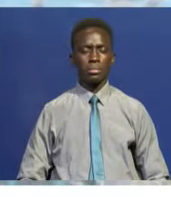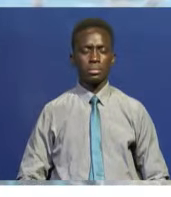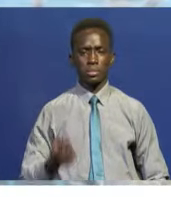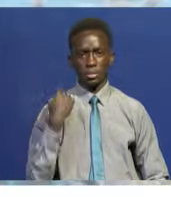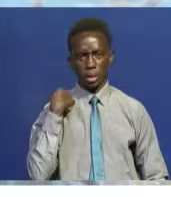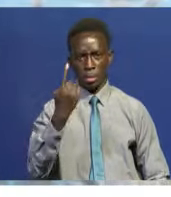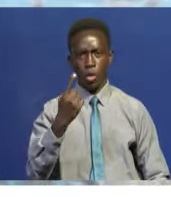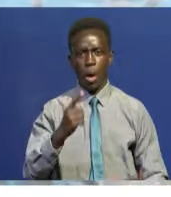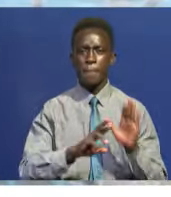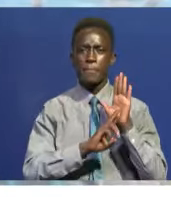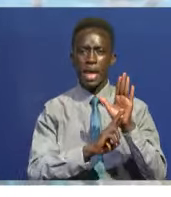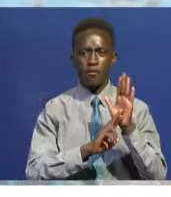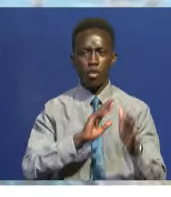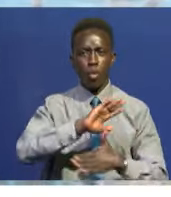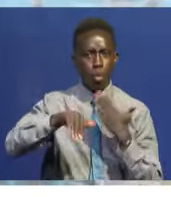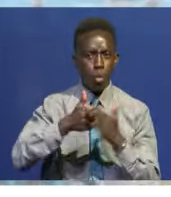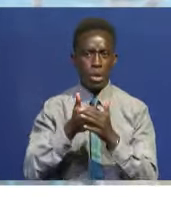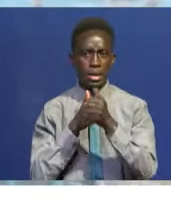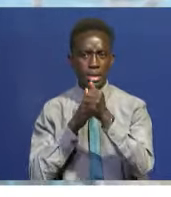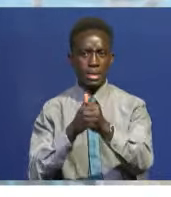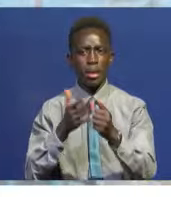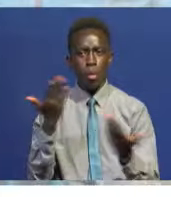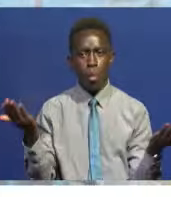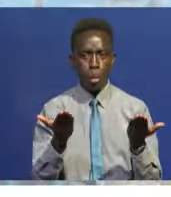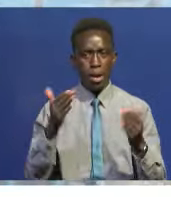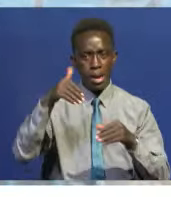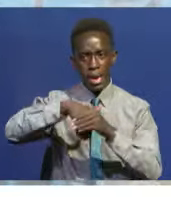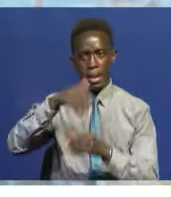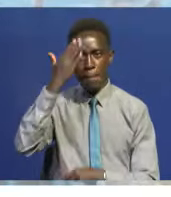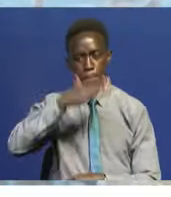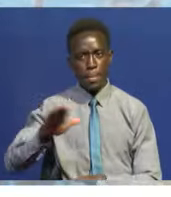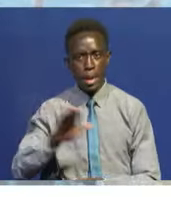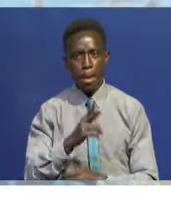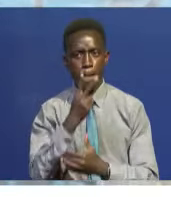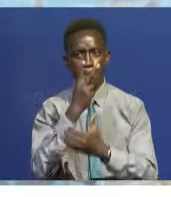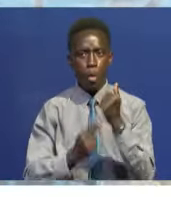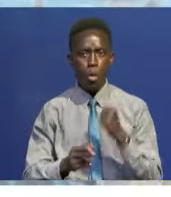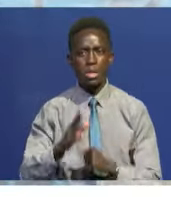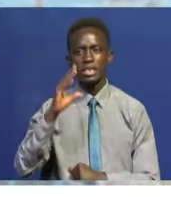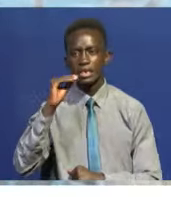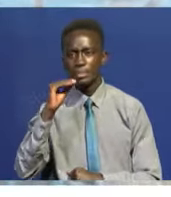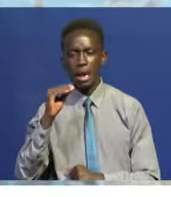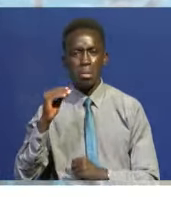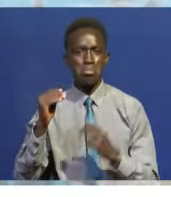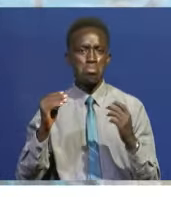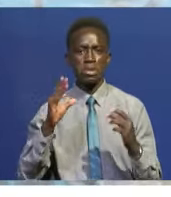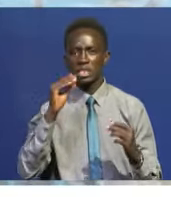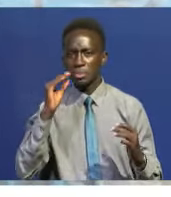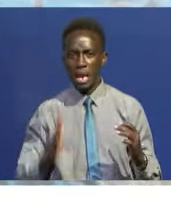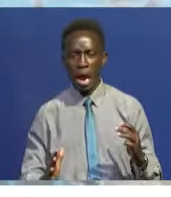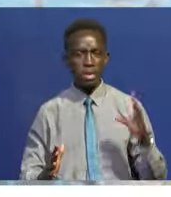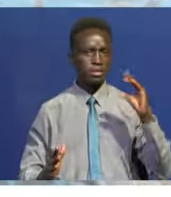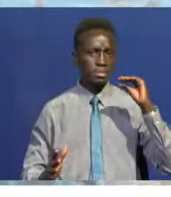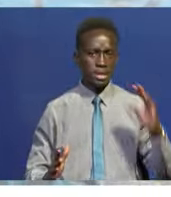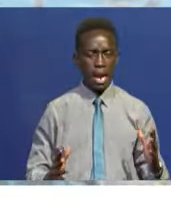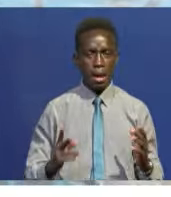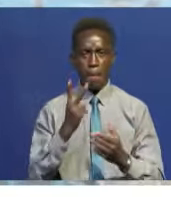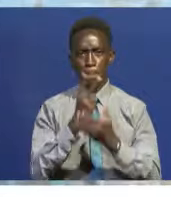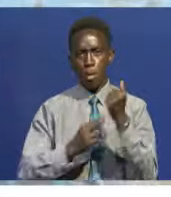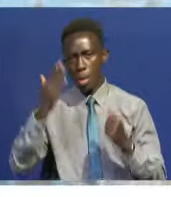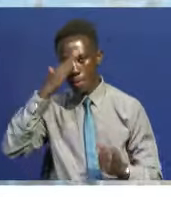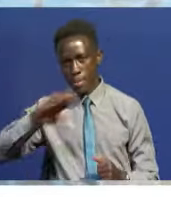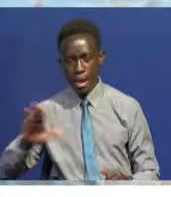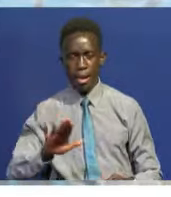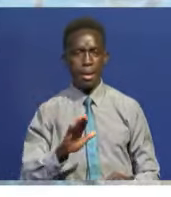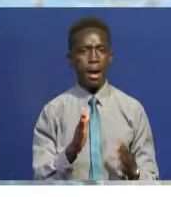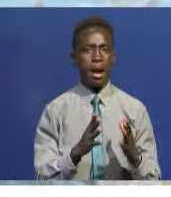of all the leadership of parliament, both speakers wa both houses na uongozi ambao wengine hawako hapa siku